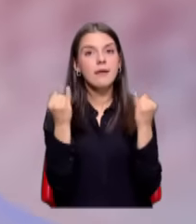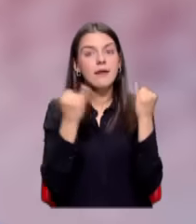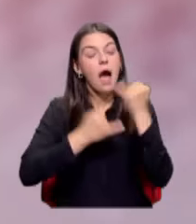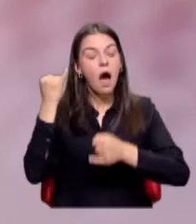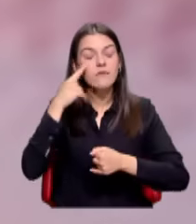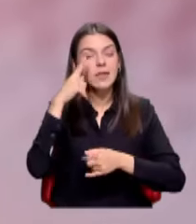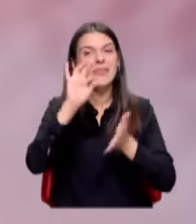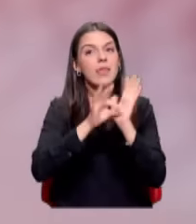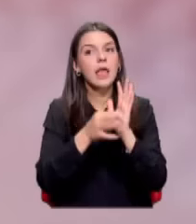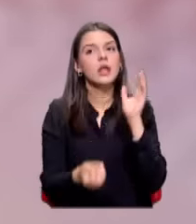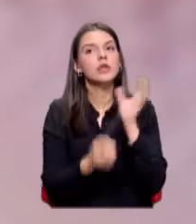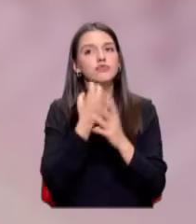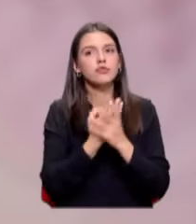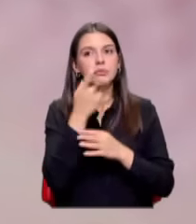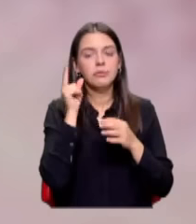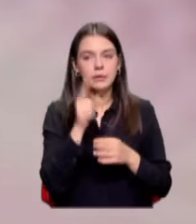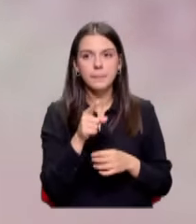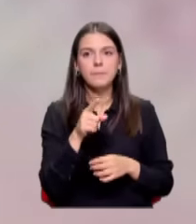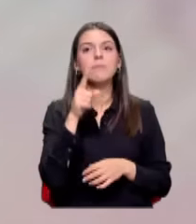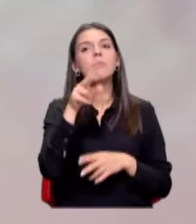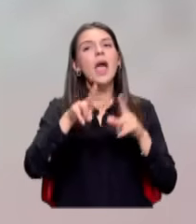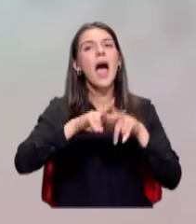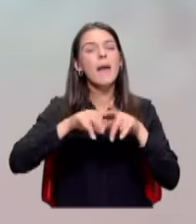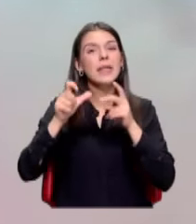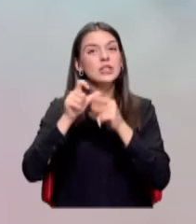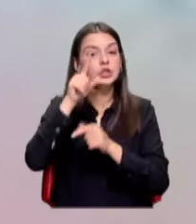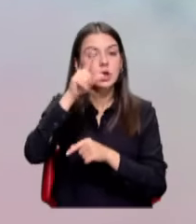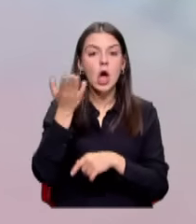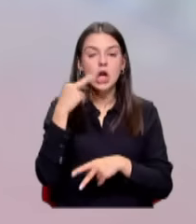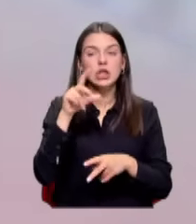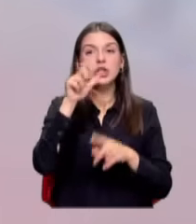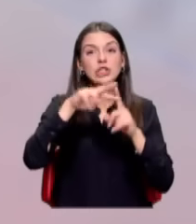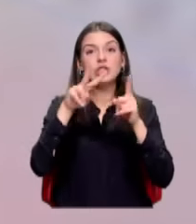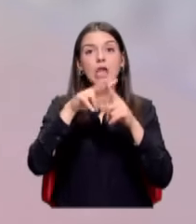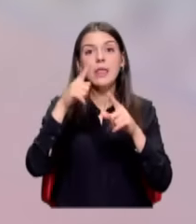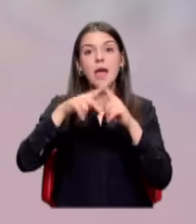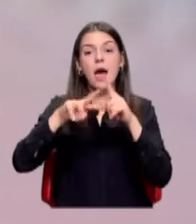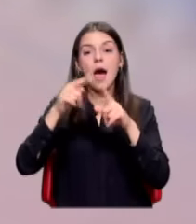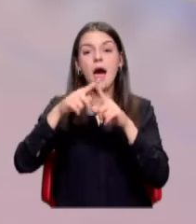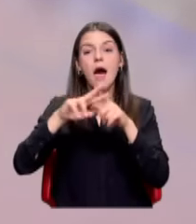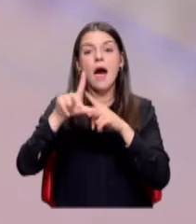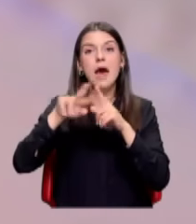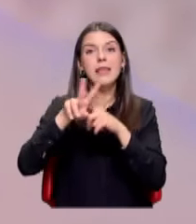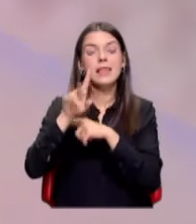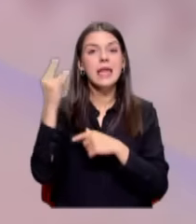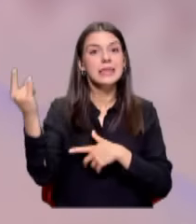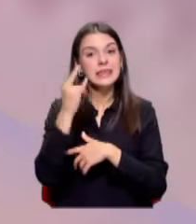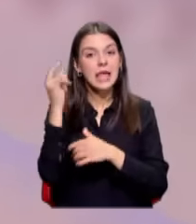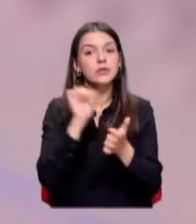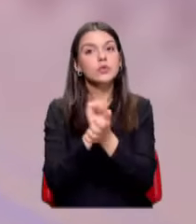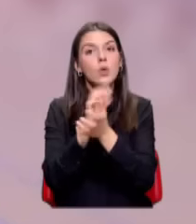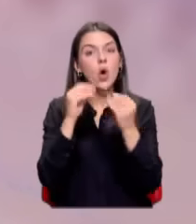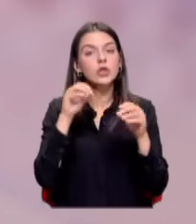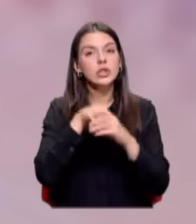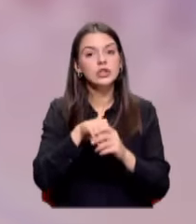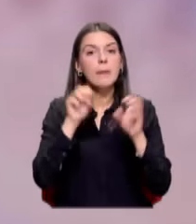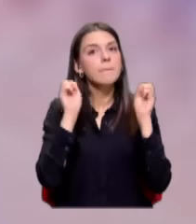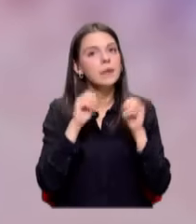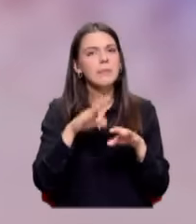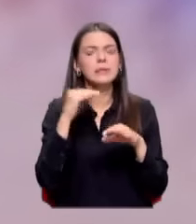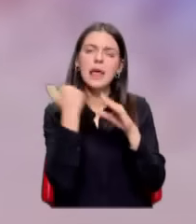çıktı. Tutanaklara göre Ahmet Şık geçen yıl vekil seçilen Can Atalay'ın gezi tutuklusu olduğu için bırakılmasını